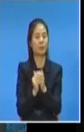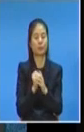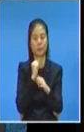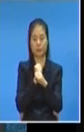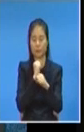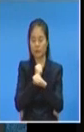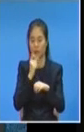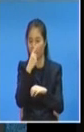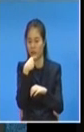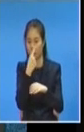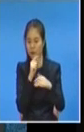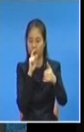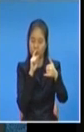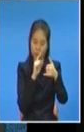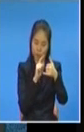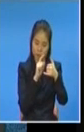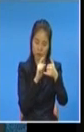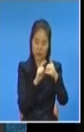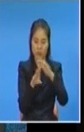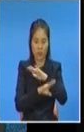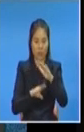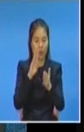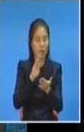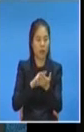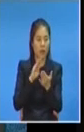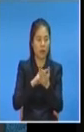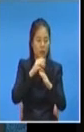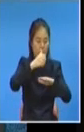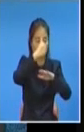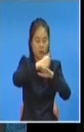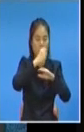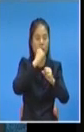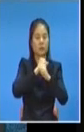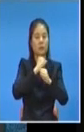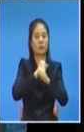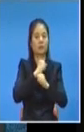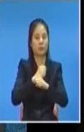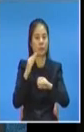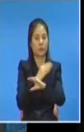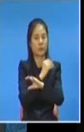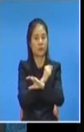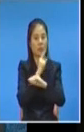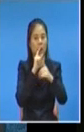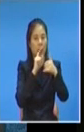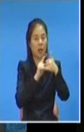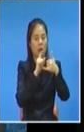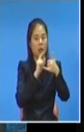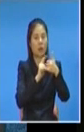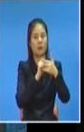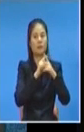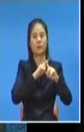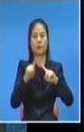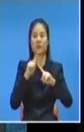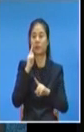นหรือหัวหน้าหน่วยงานระดับทุกระดับที่มีอำนาจสอบสวนจะ